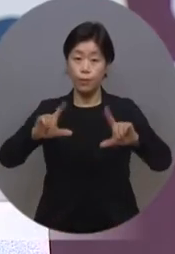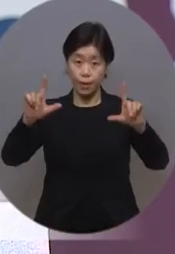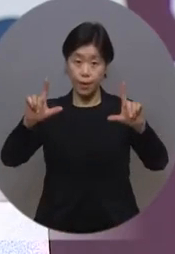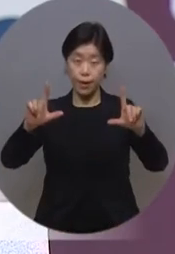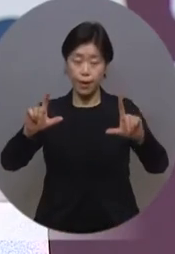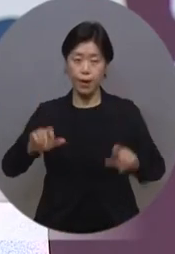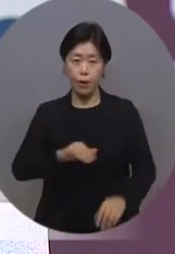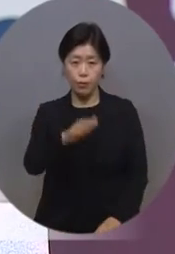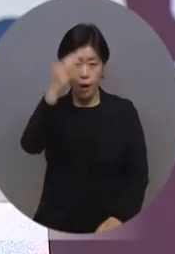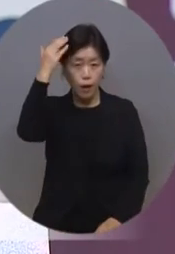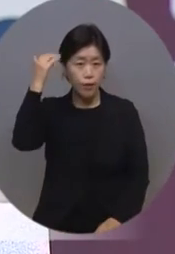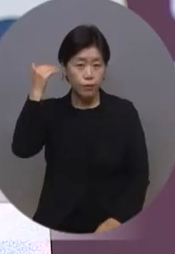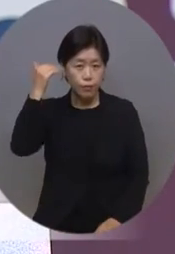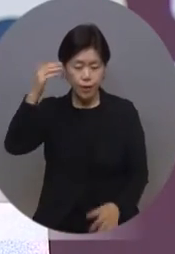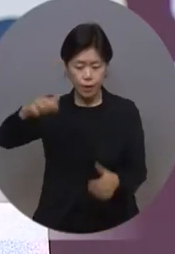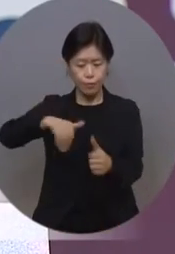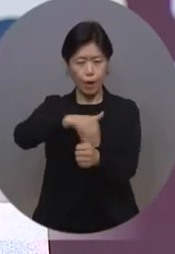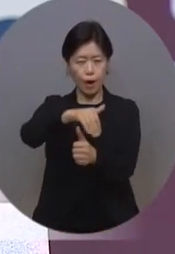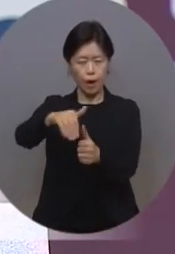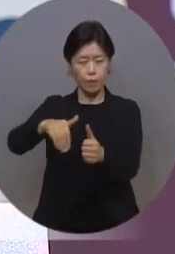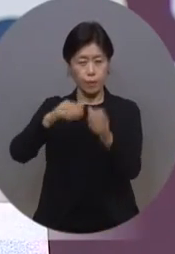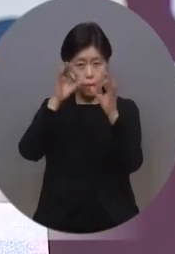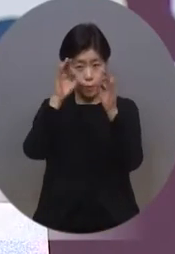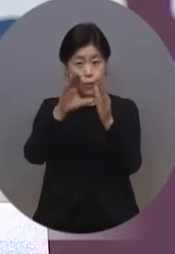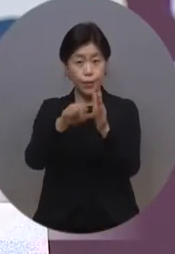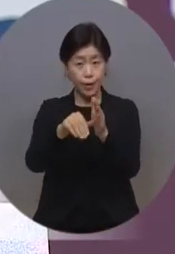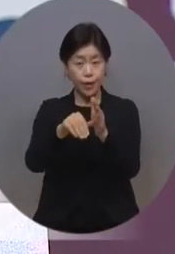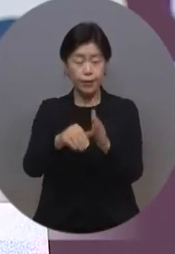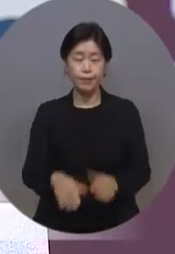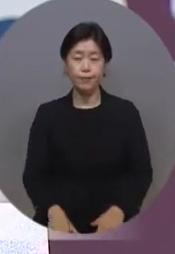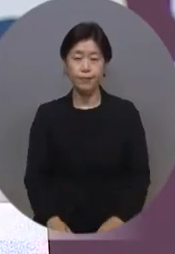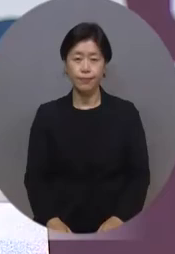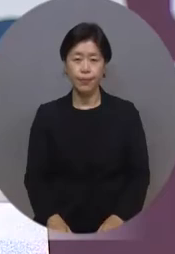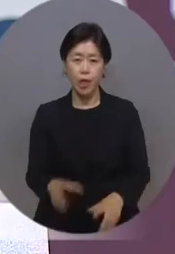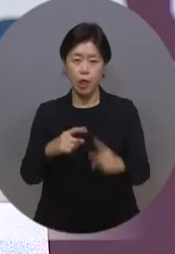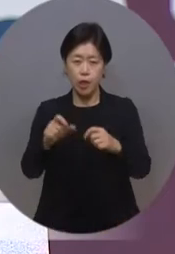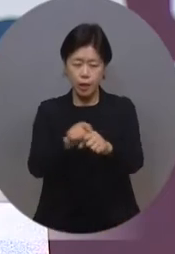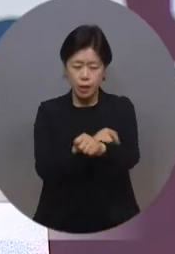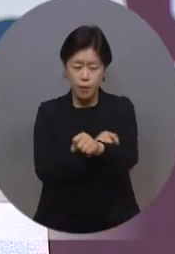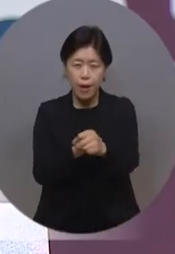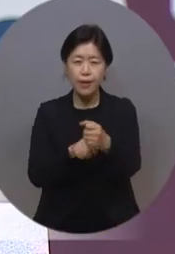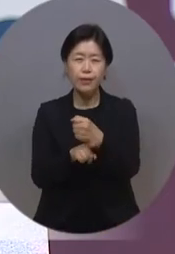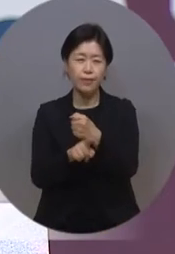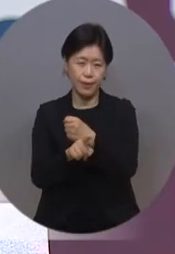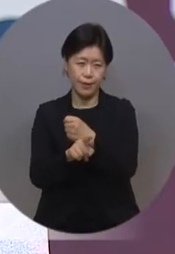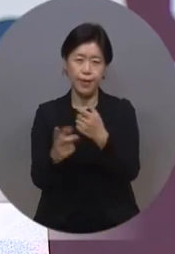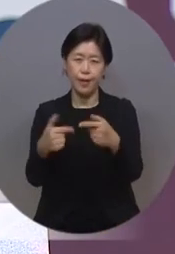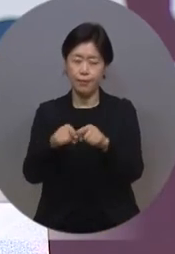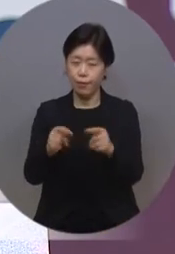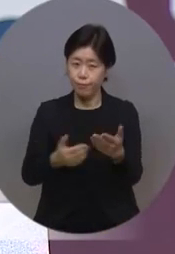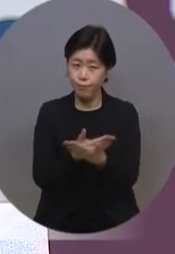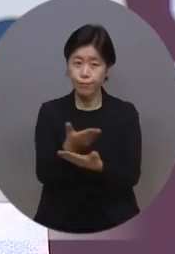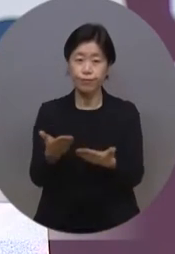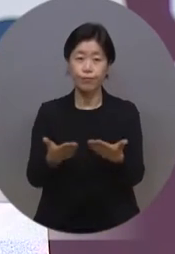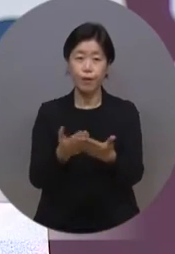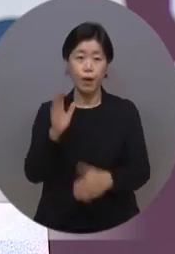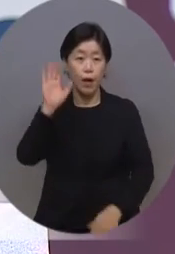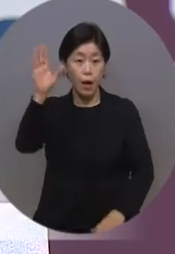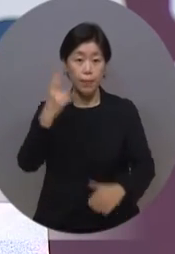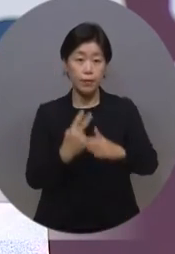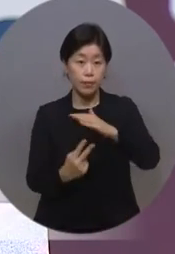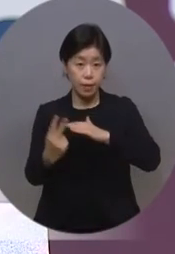우리나라 현 상황을 점검하며 특별한 임의를 나누고 미래의